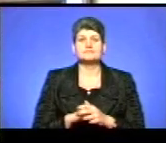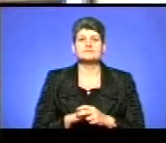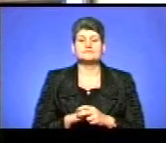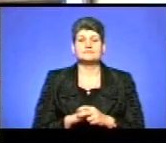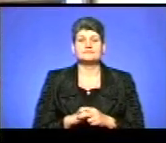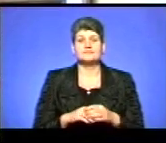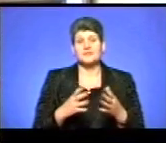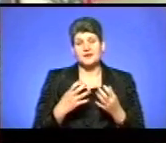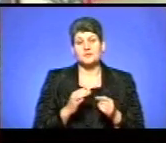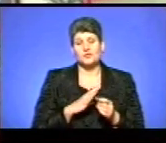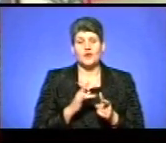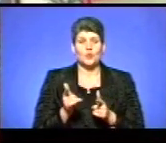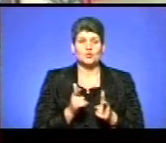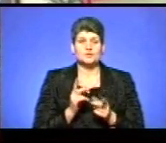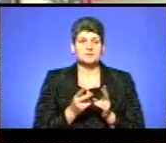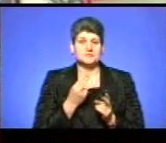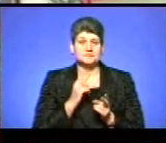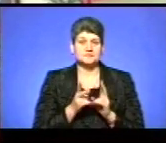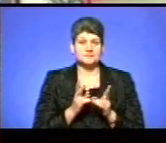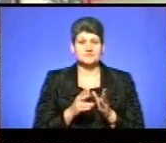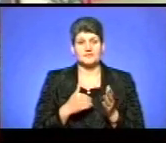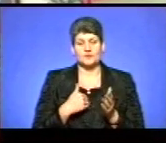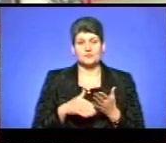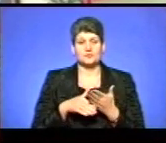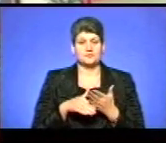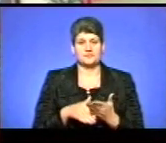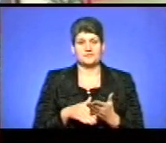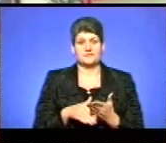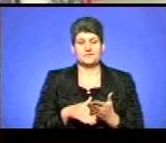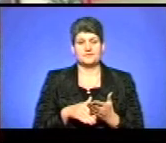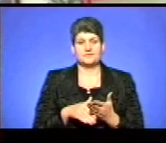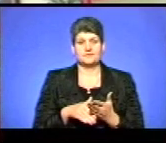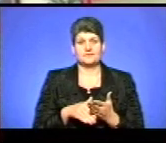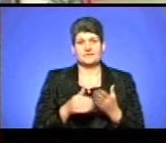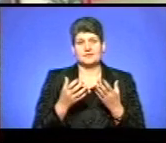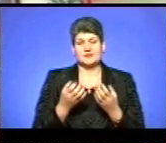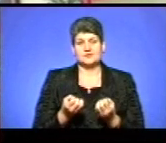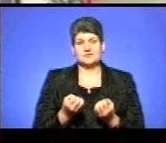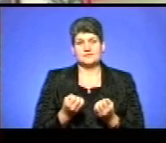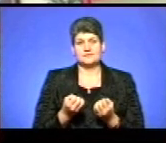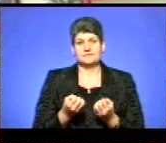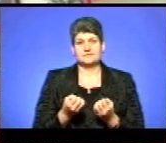ще деколи готуємо. Також їй допомогти. Ти ще